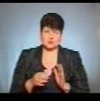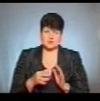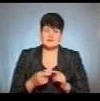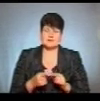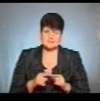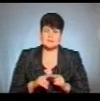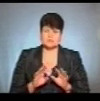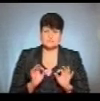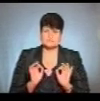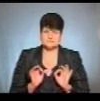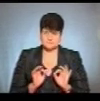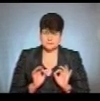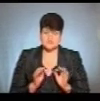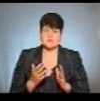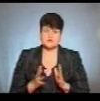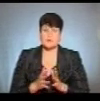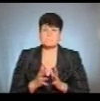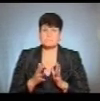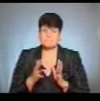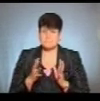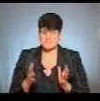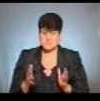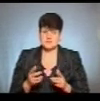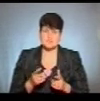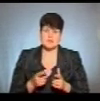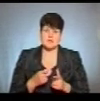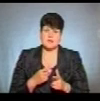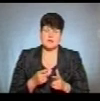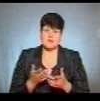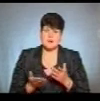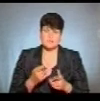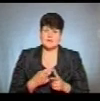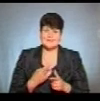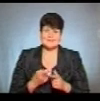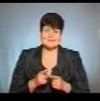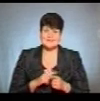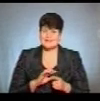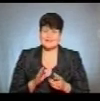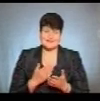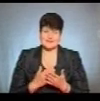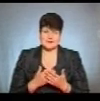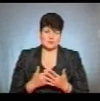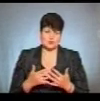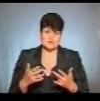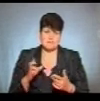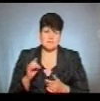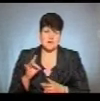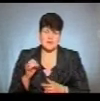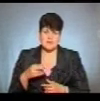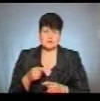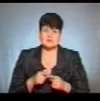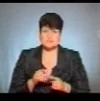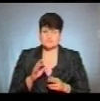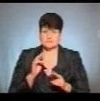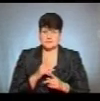буде правомірно. Ось, якщо вже більше, або це не є продукція брендова, брендована, то це будуть неправомірні